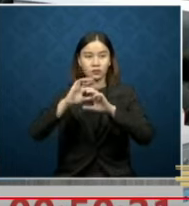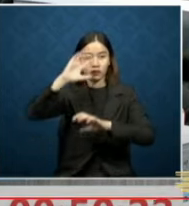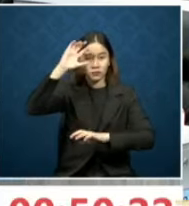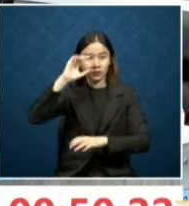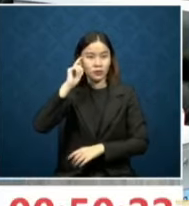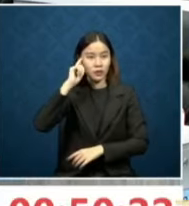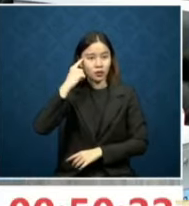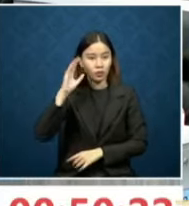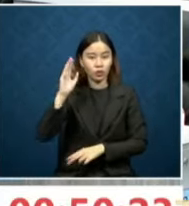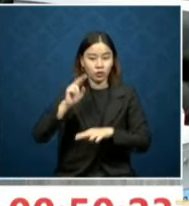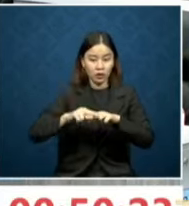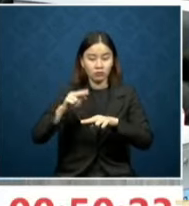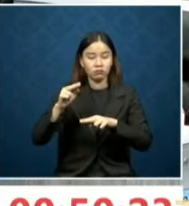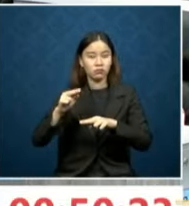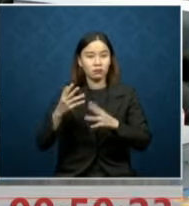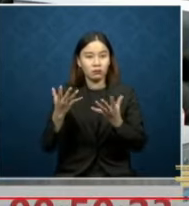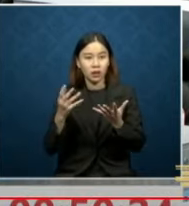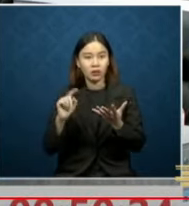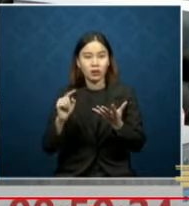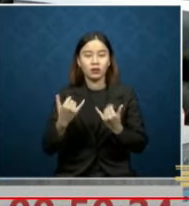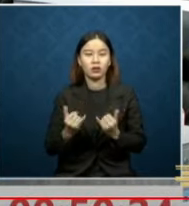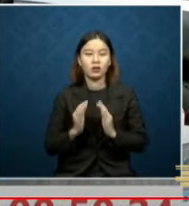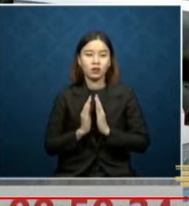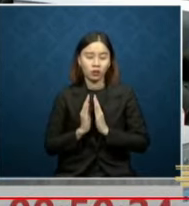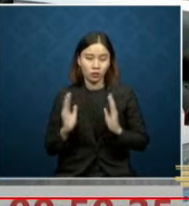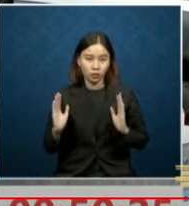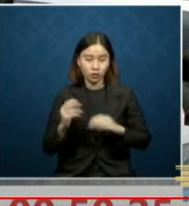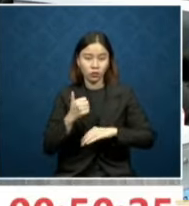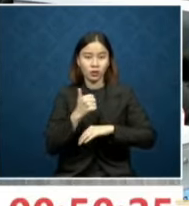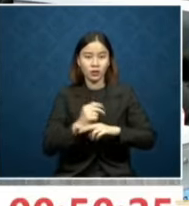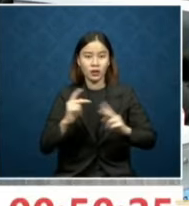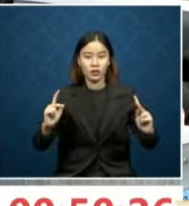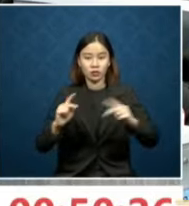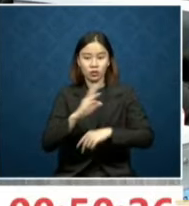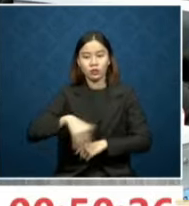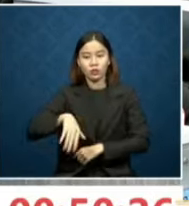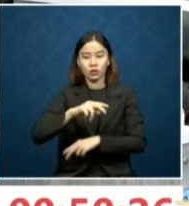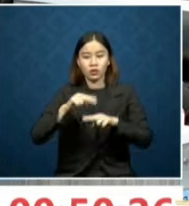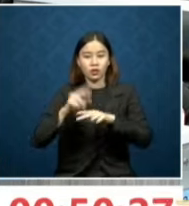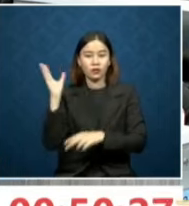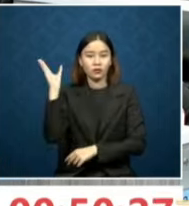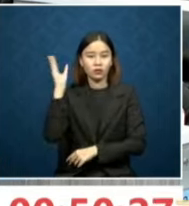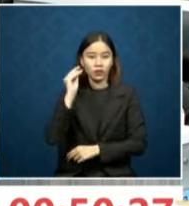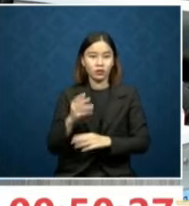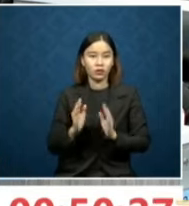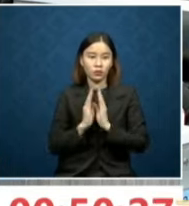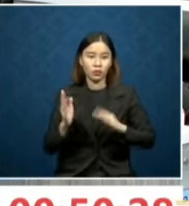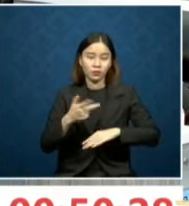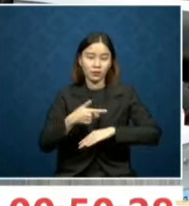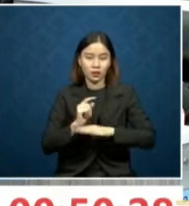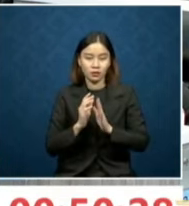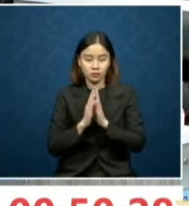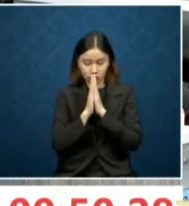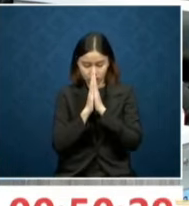ราบนั่งอยู่หรือเปล่านะครับก็ขอขอบพระคุณท่านรัฐมนตรีที่นั่งฟังนะครับขอบคุณท่านประธานครับขอบคุณม